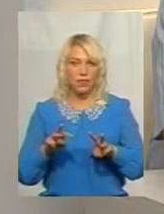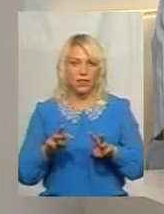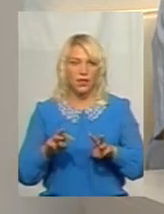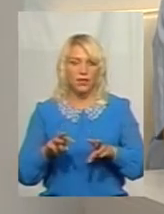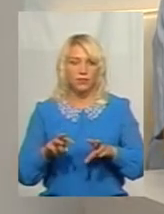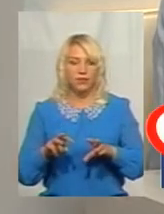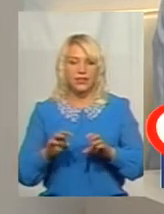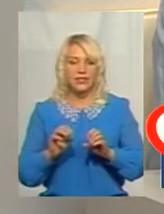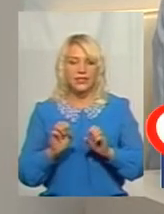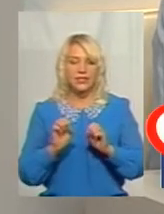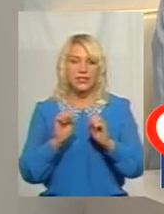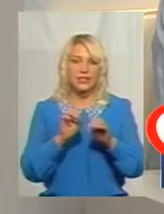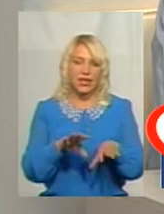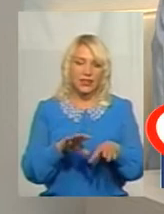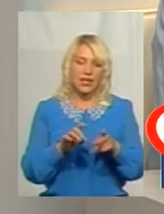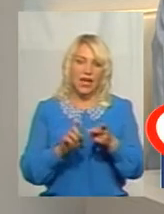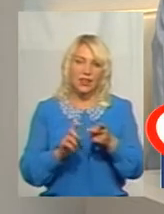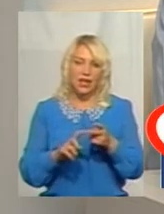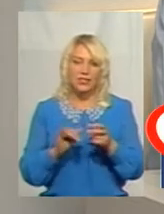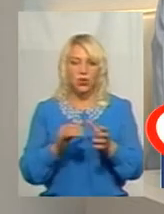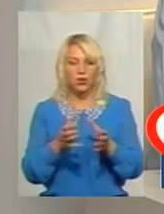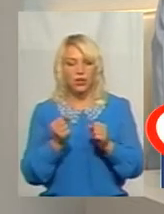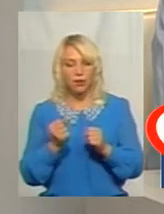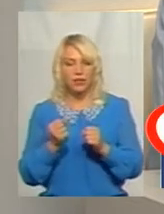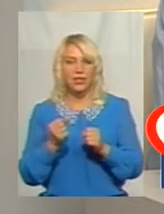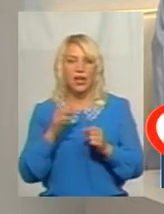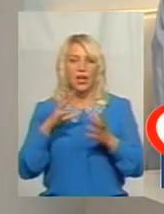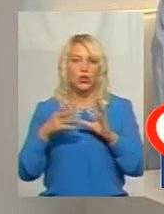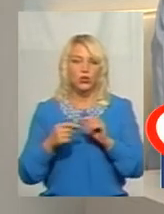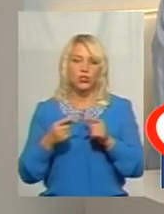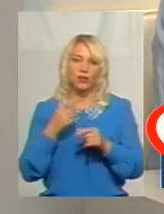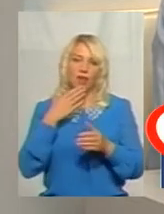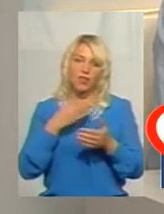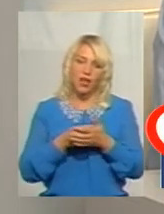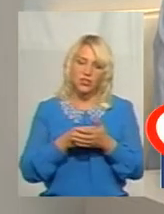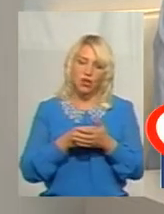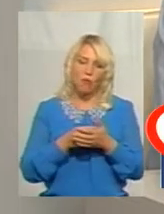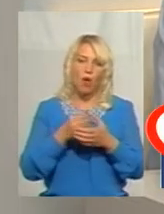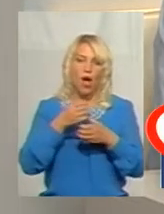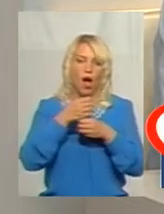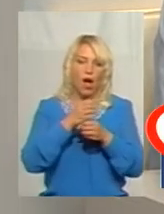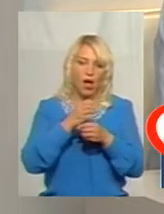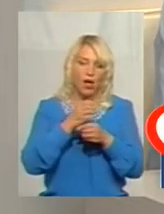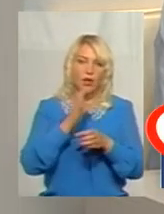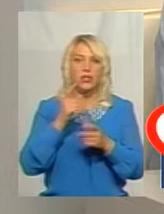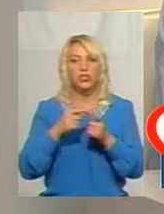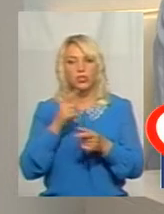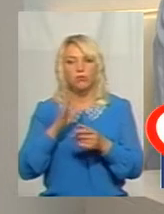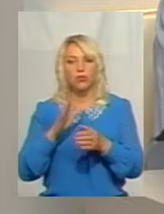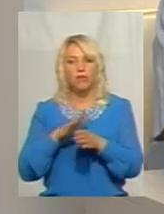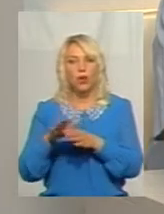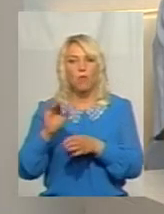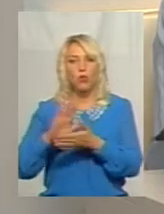здати аналізи і отримати результати. Чи це буде виконано на власному лабораторному обладнанні, чи це буде виконано по договору